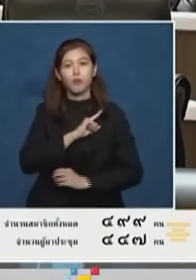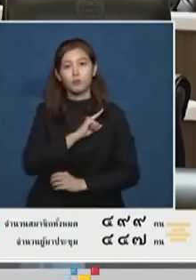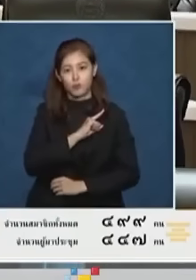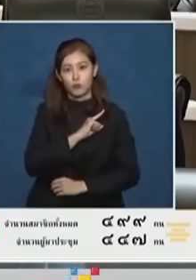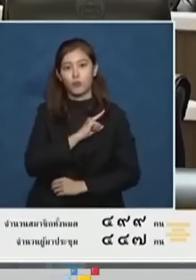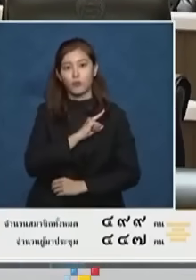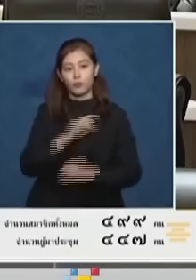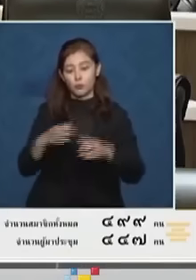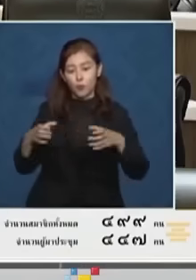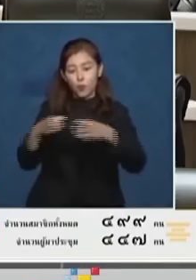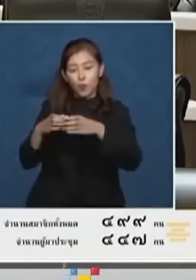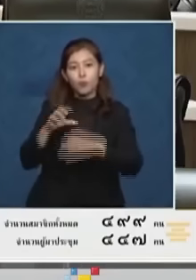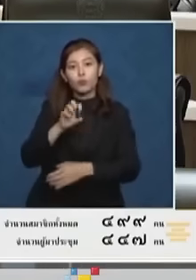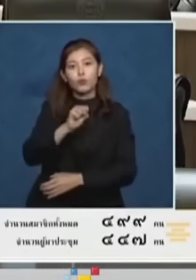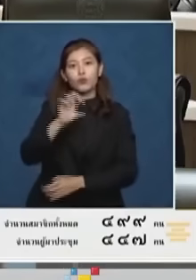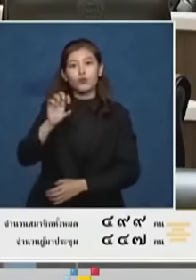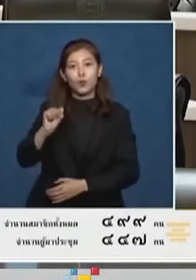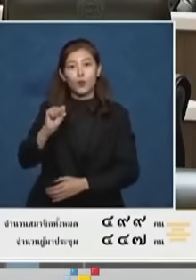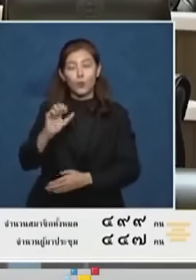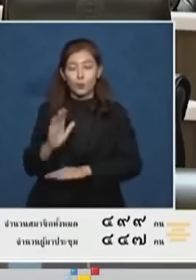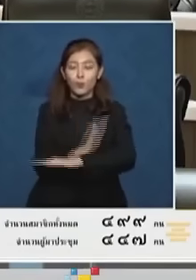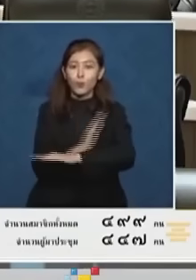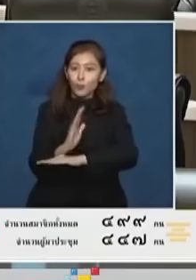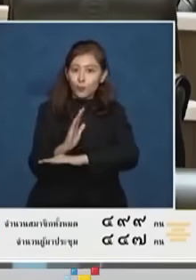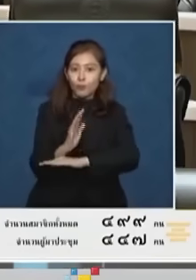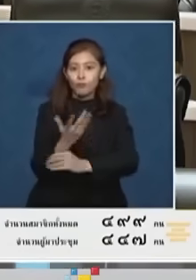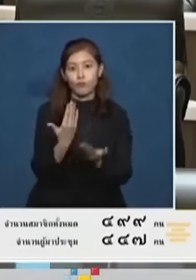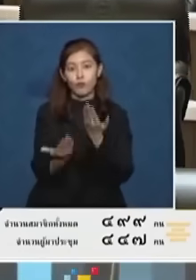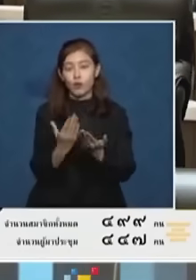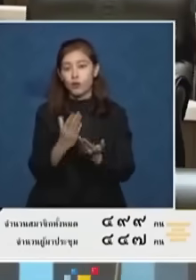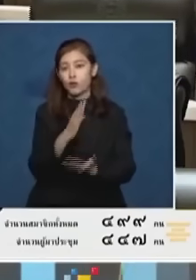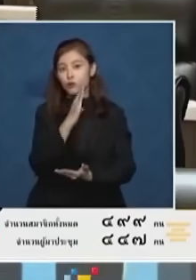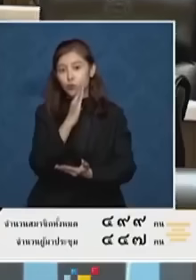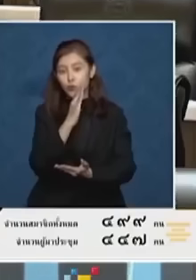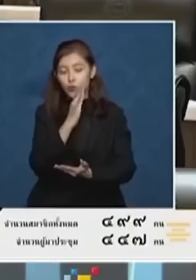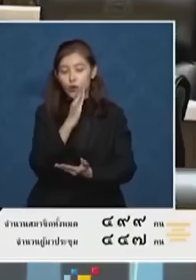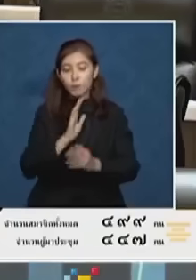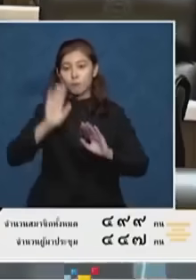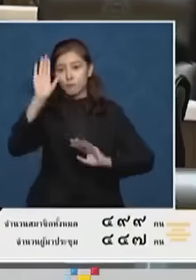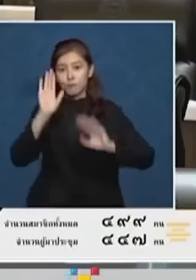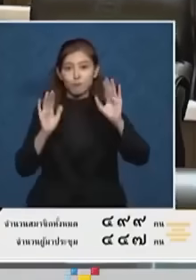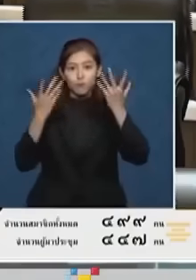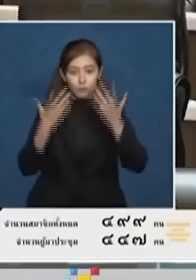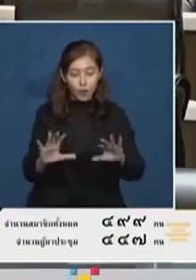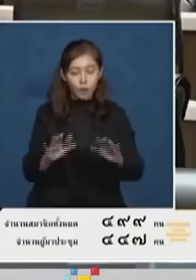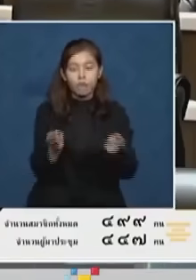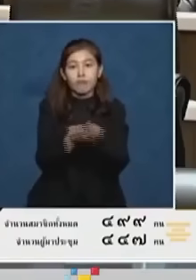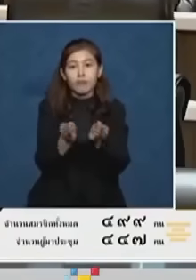ป่วยของท่านก็เกิดก่อนรัฐบาลนี้จะเข้ามาเมื่อรัฐบาลนี้เข้าม